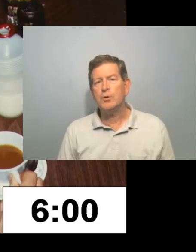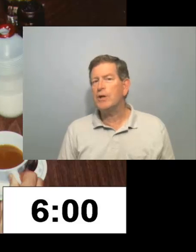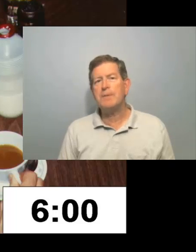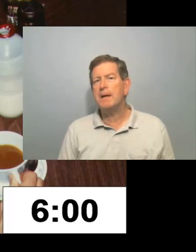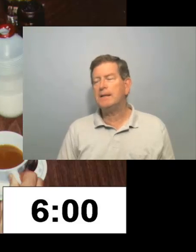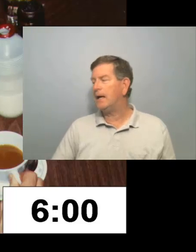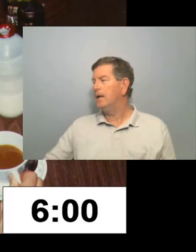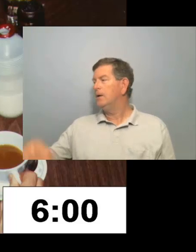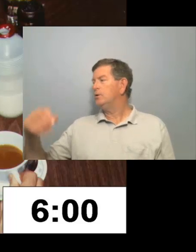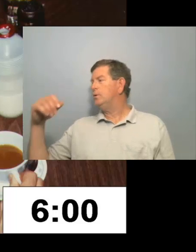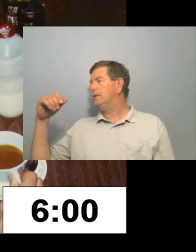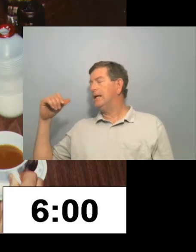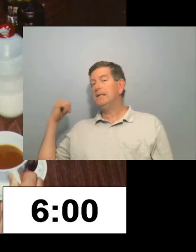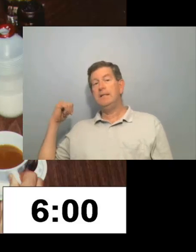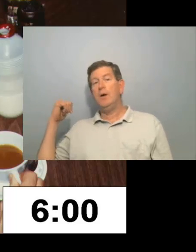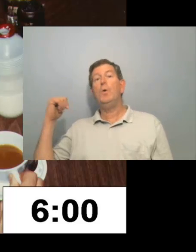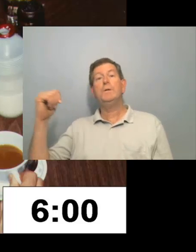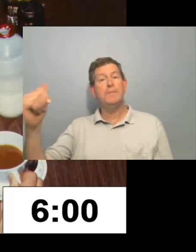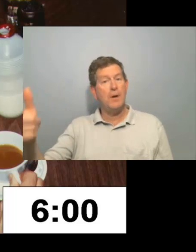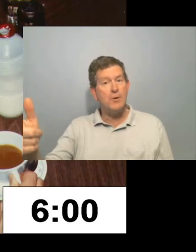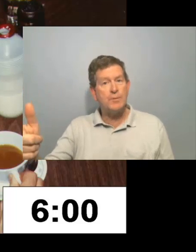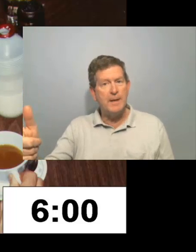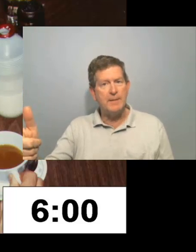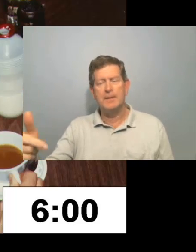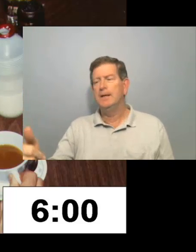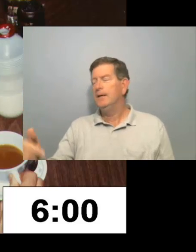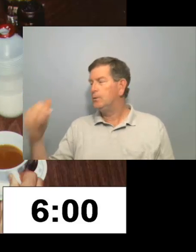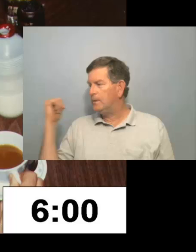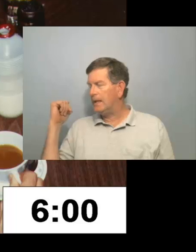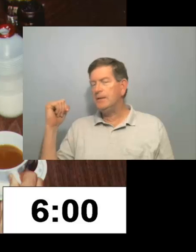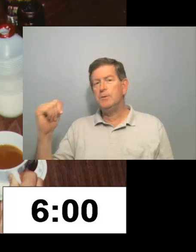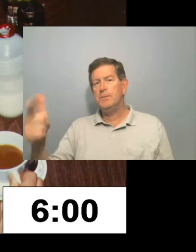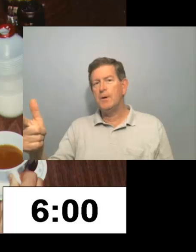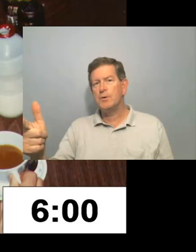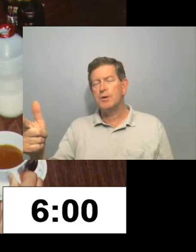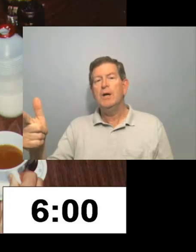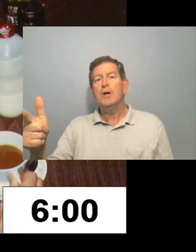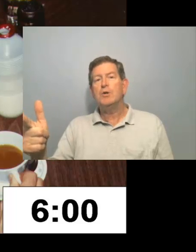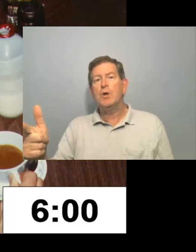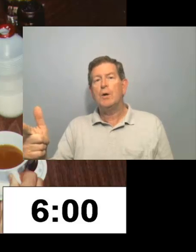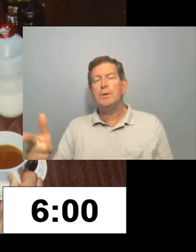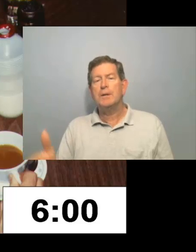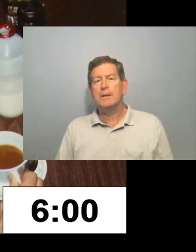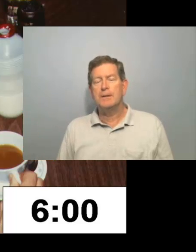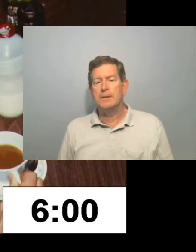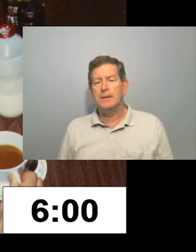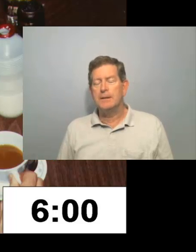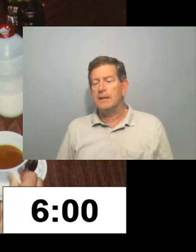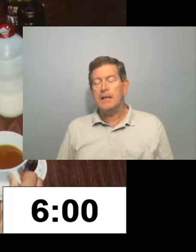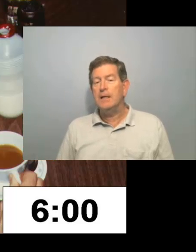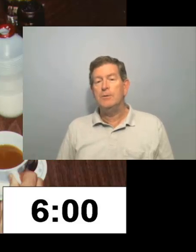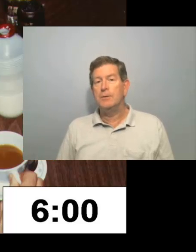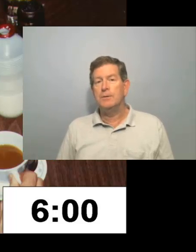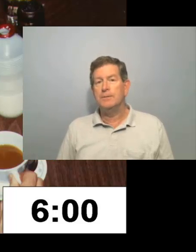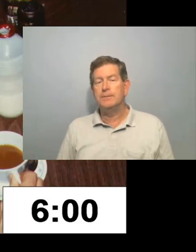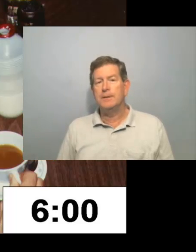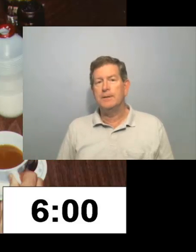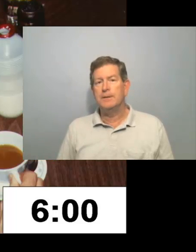Voilà, donc chaque matin, du lundi au dimanche même, du lundi au dimanche, John,